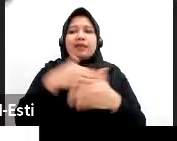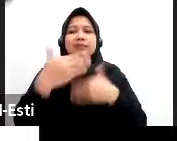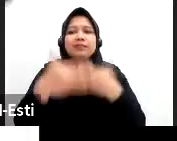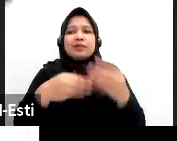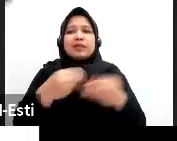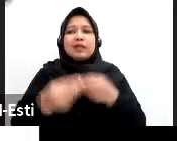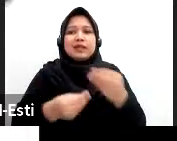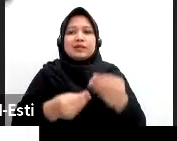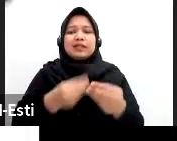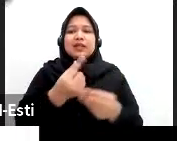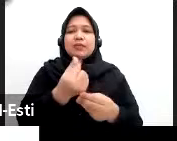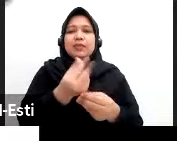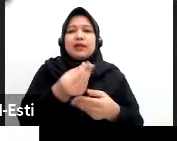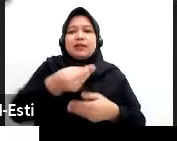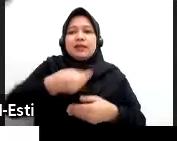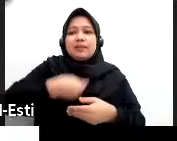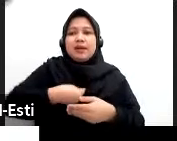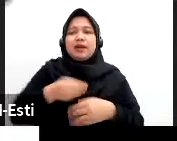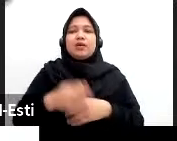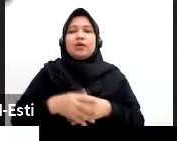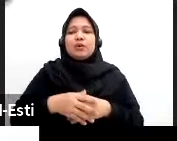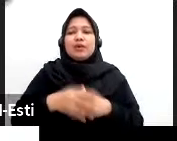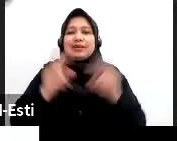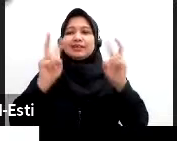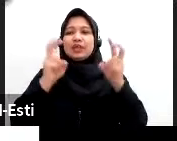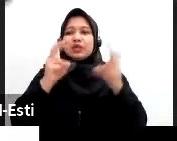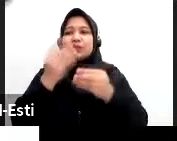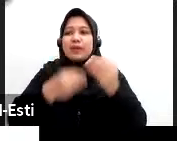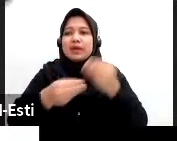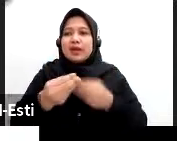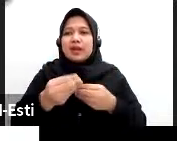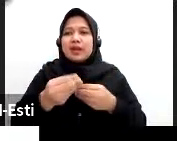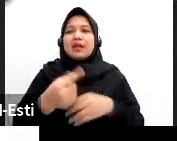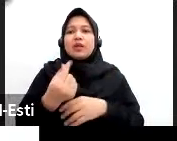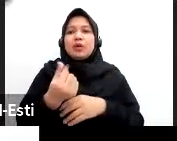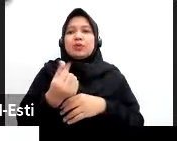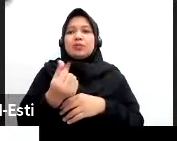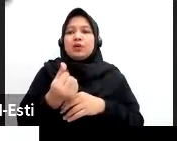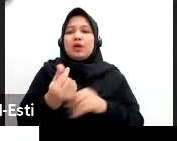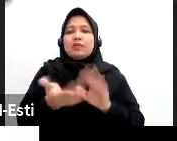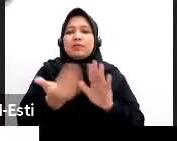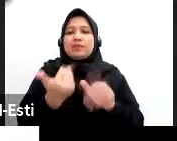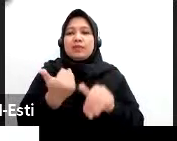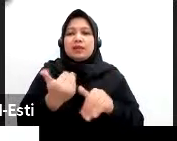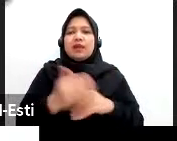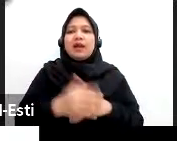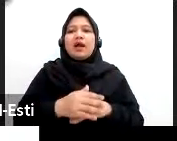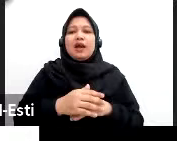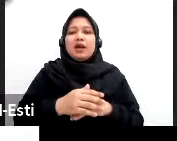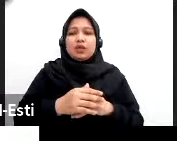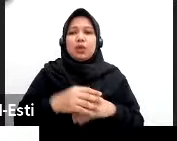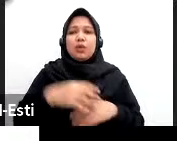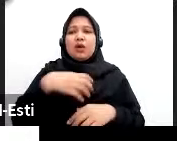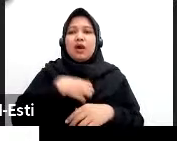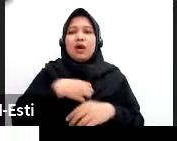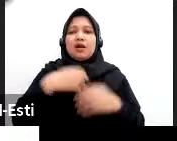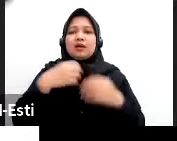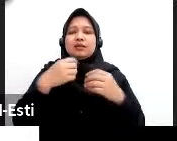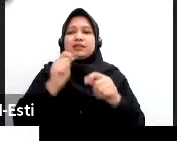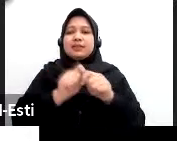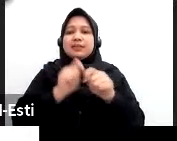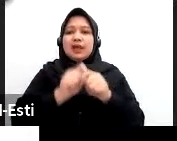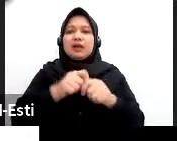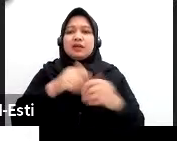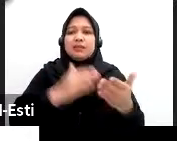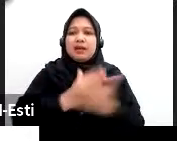pembayaran kemudian ada status pembayaran dari PAM proses refund bayar denda pelanggaran hak cipta misalnya udah ada barang